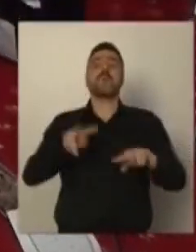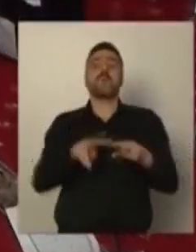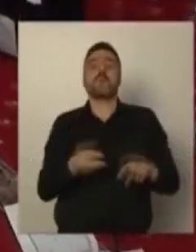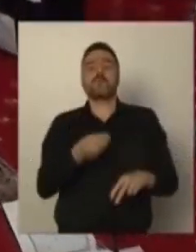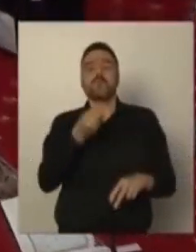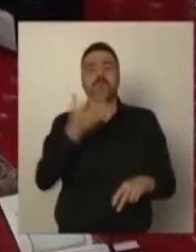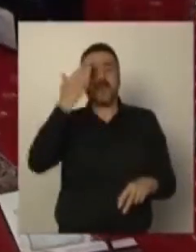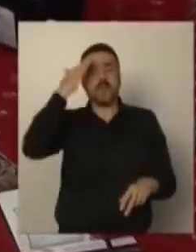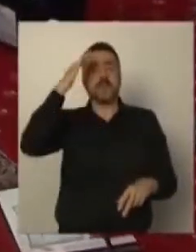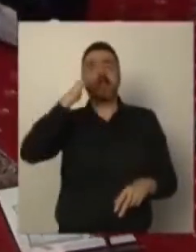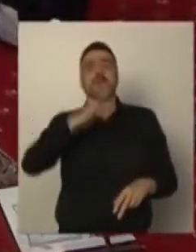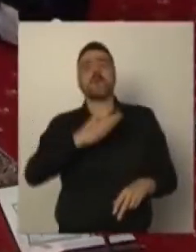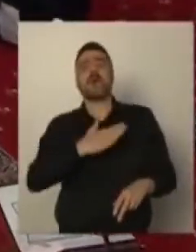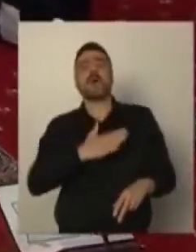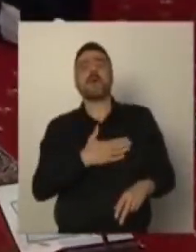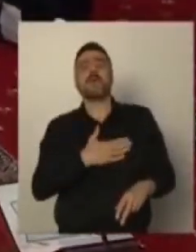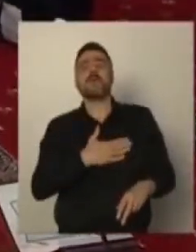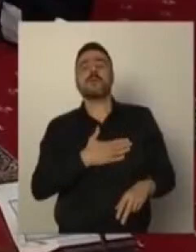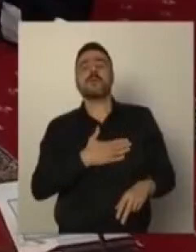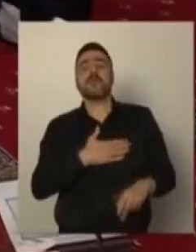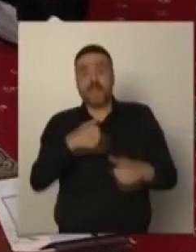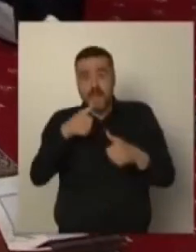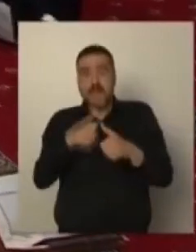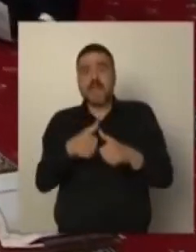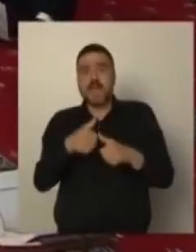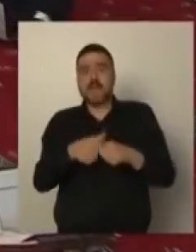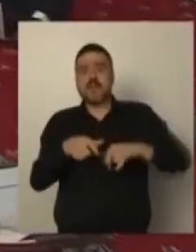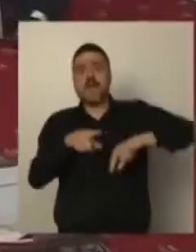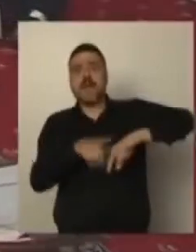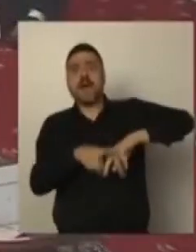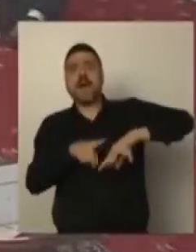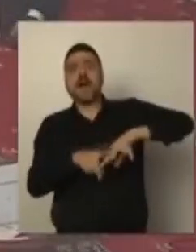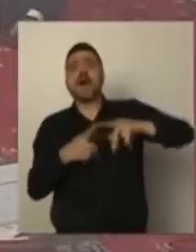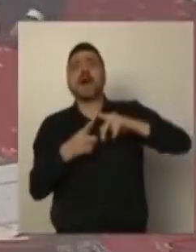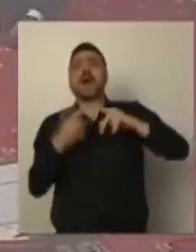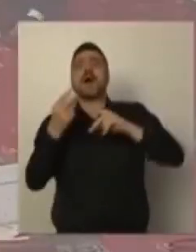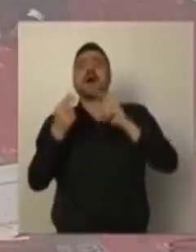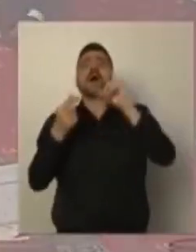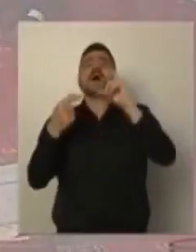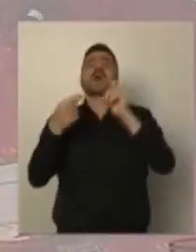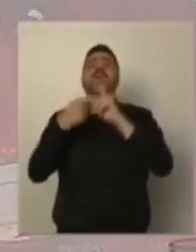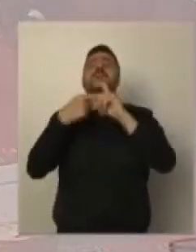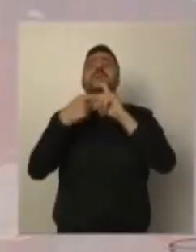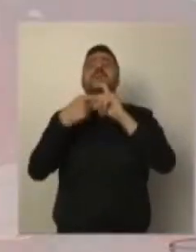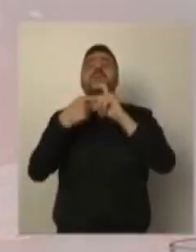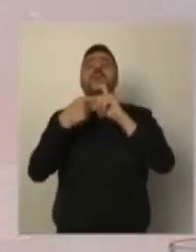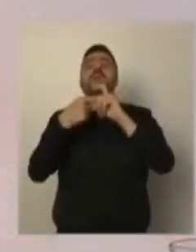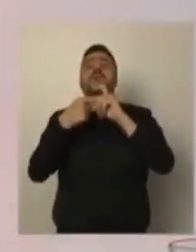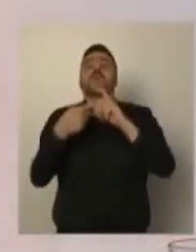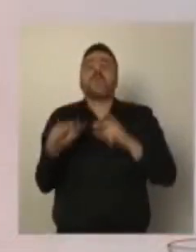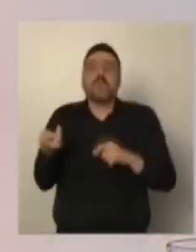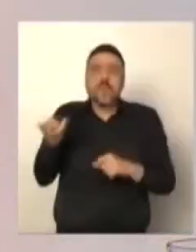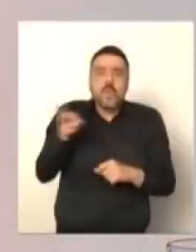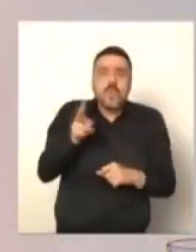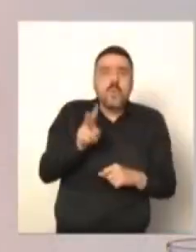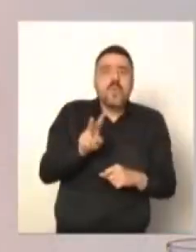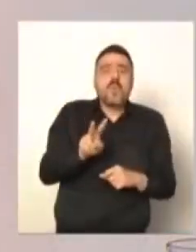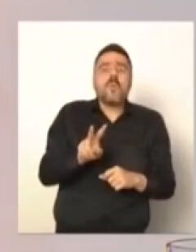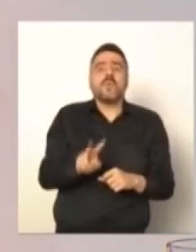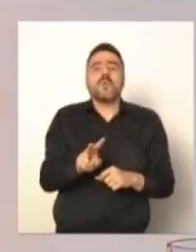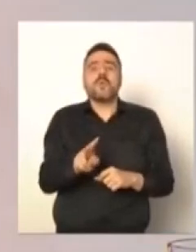Efendimizin muhterem eşleri Hazreti Hatice validemizin vefatı, sonra